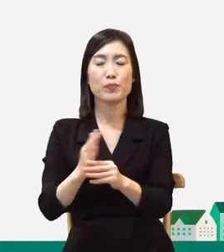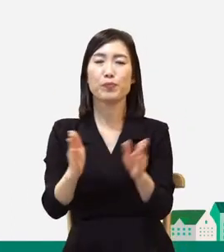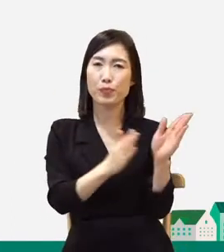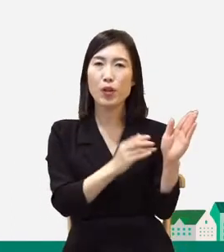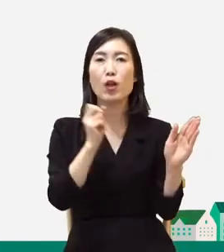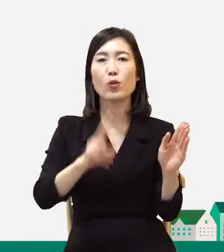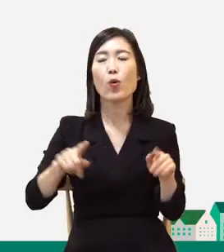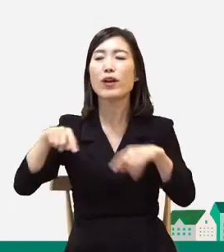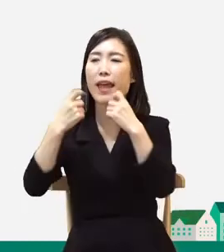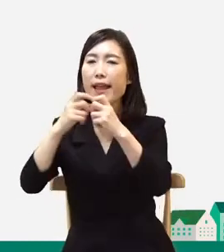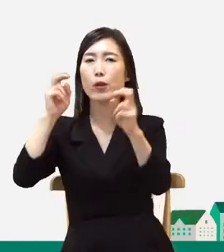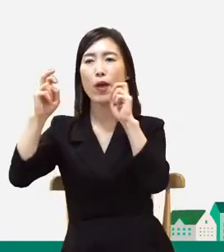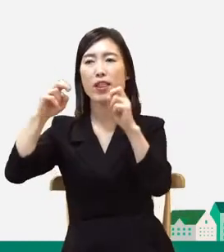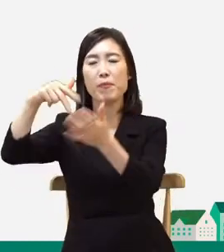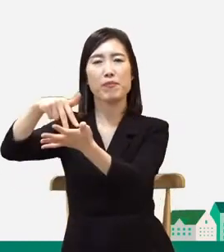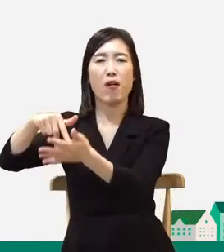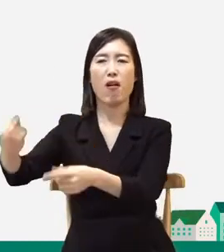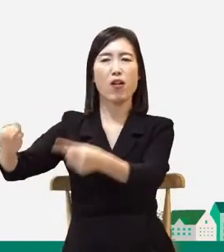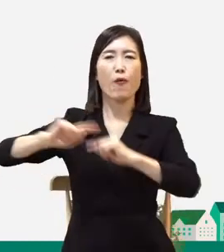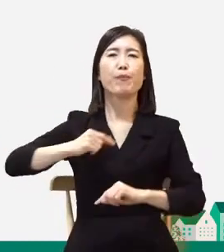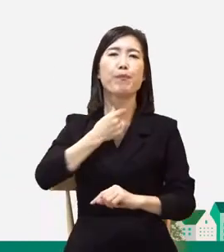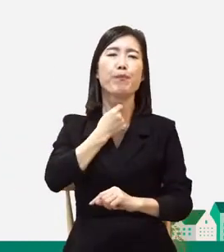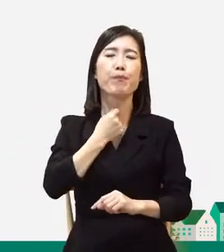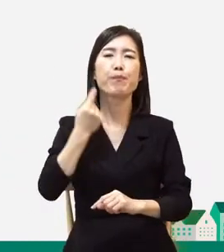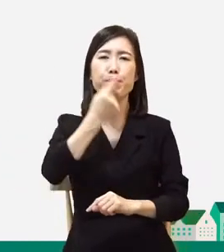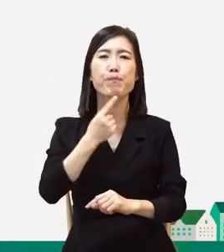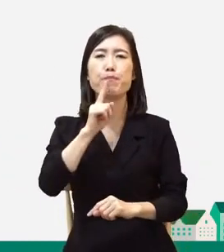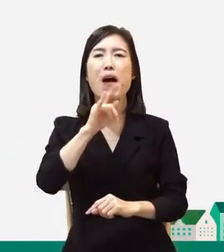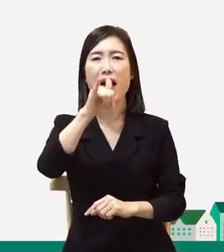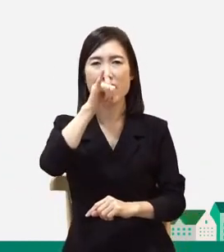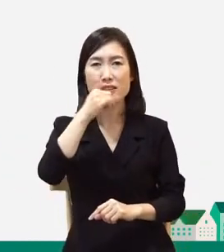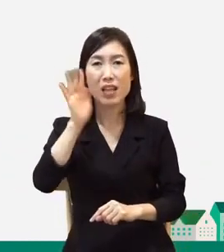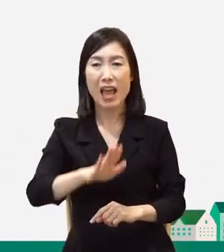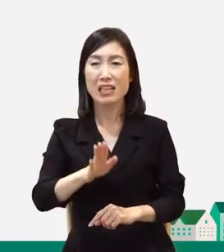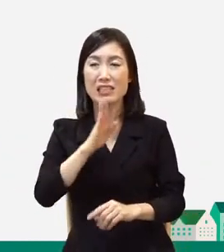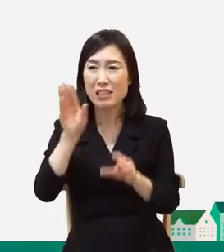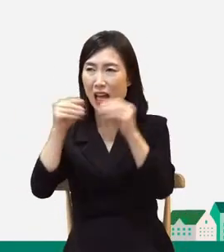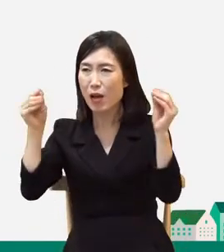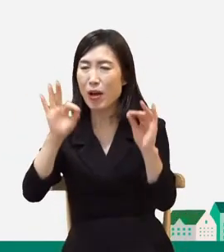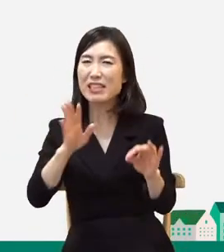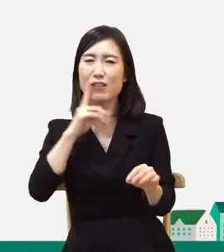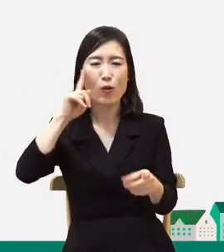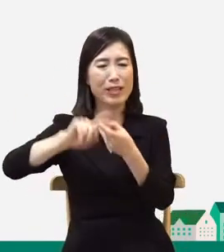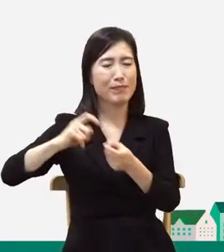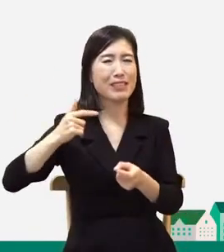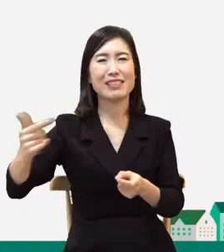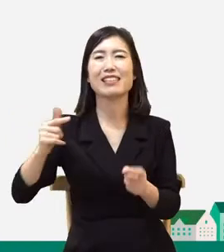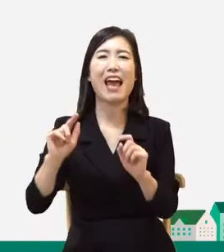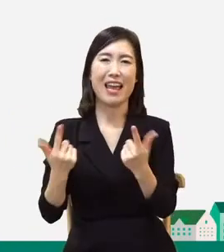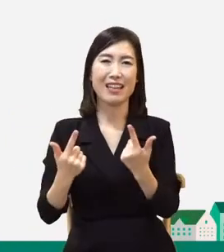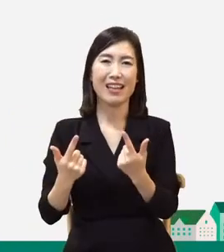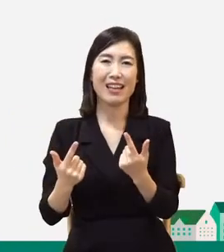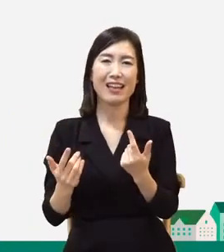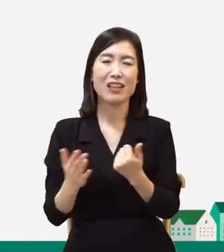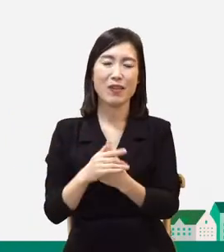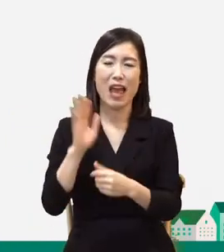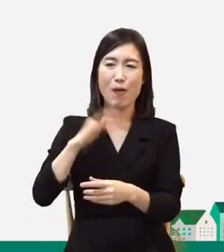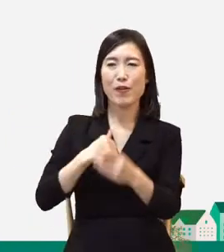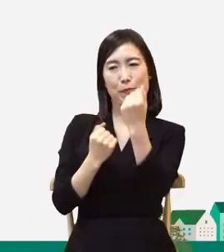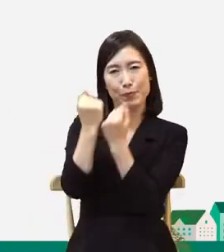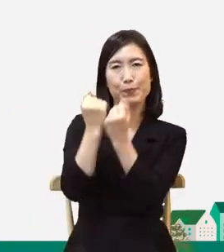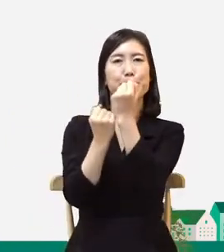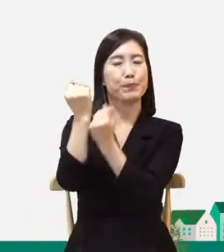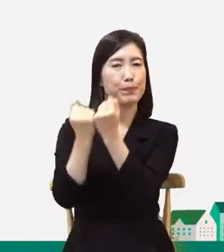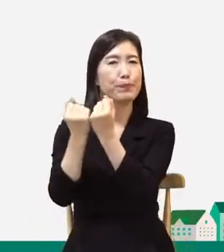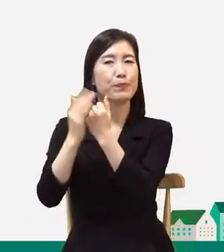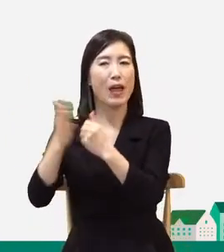하지만 실제로 민간의 사업자분들이 이 이슈에 대해서 크게 관심을 갖고 있지는 않습니다. 그래서 이 부분들은 저희가 설득해 나가고